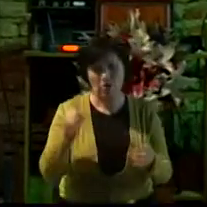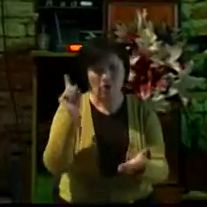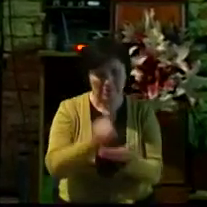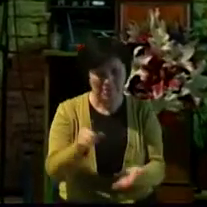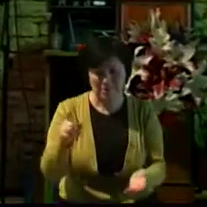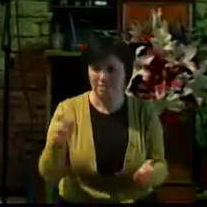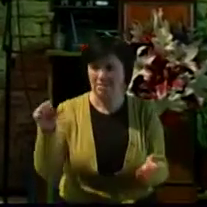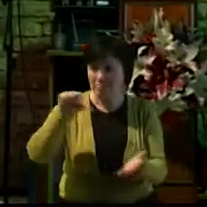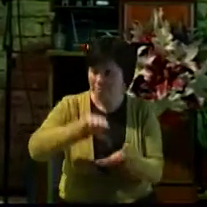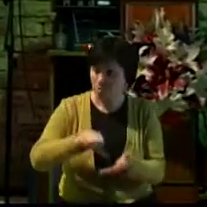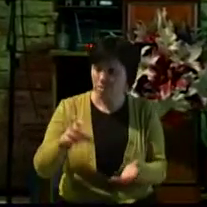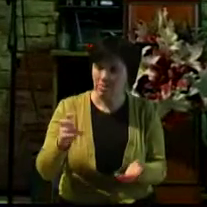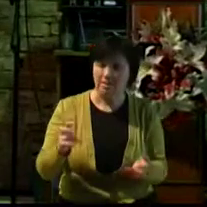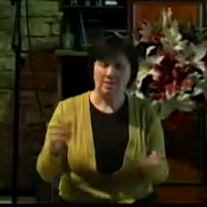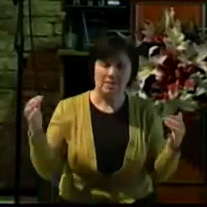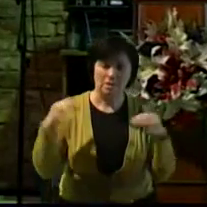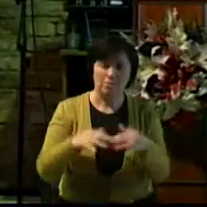Но Бог...